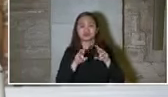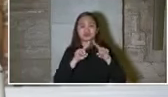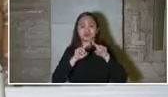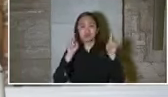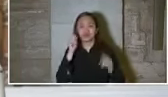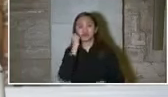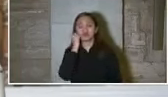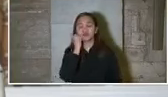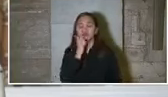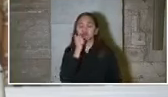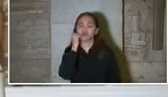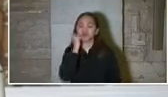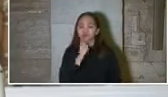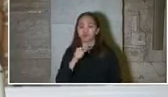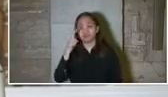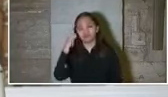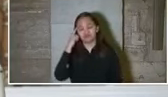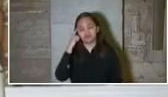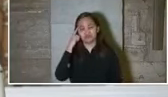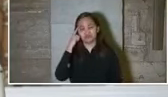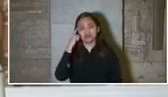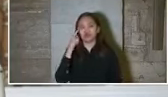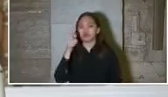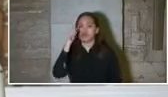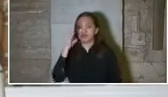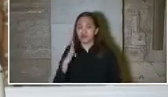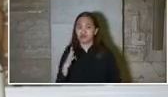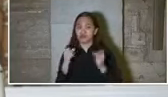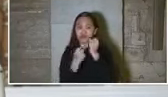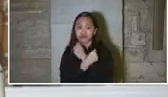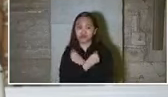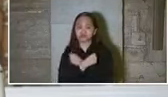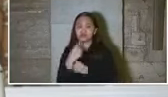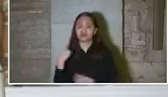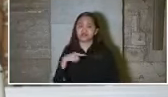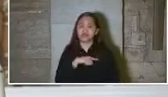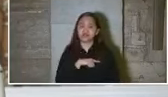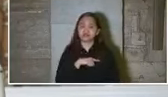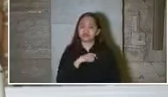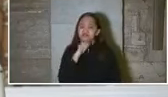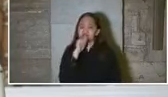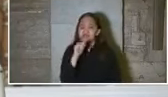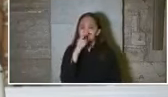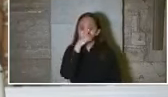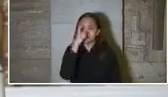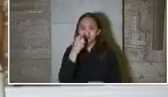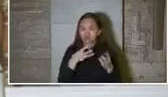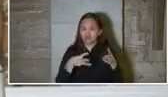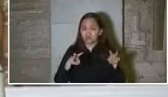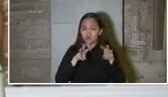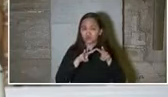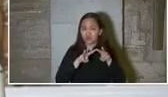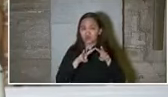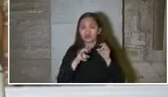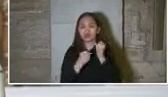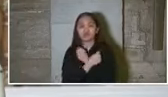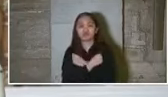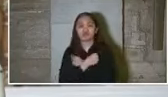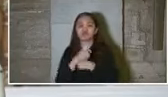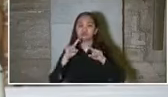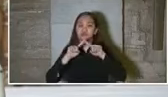Lagi mong iisipin, mahal tayo ng Diyos, hindi dahil karapat-dapat tayong mahalin,